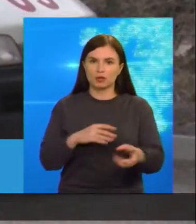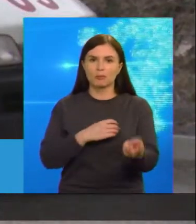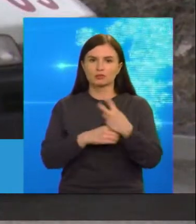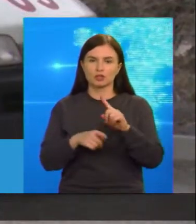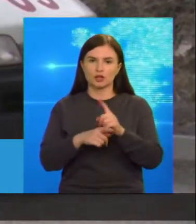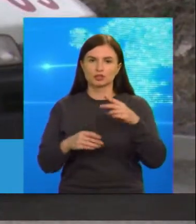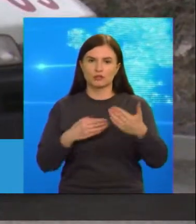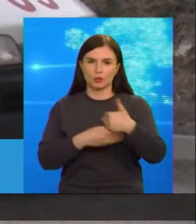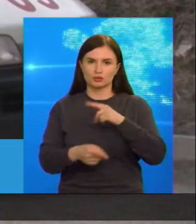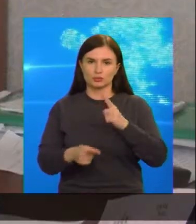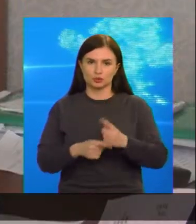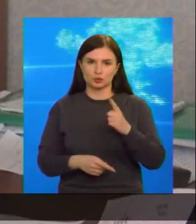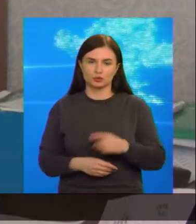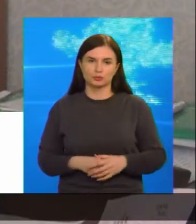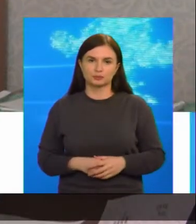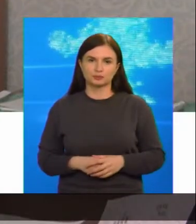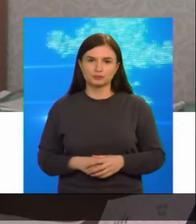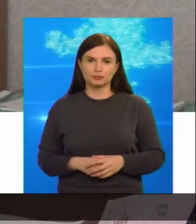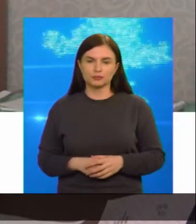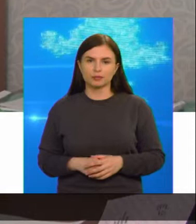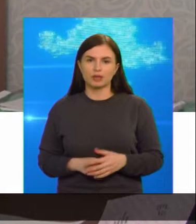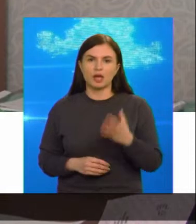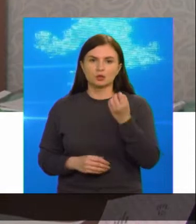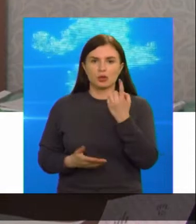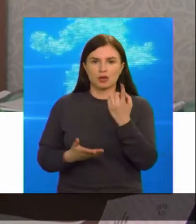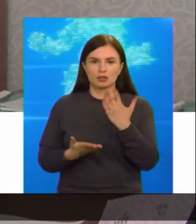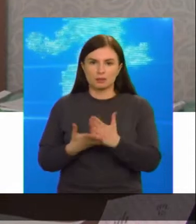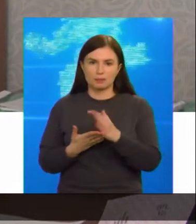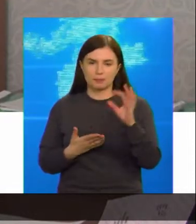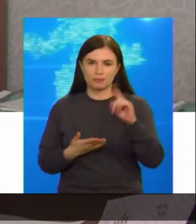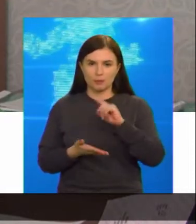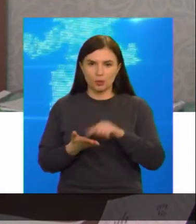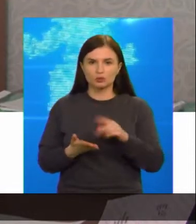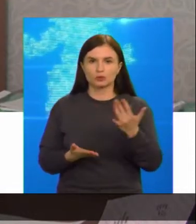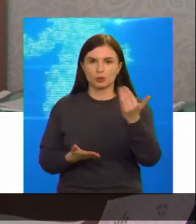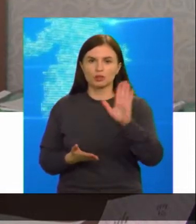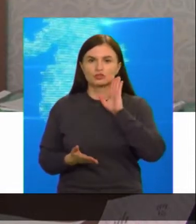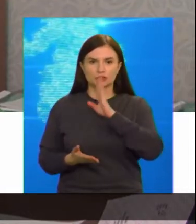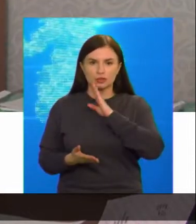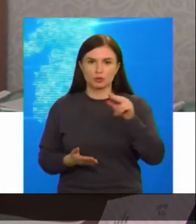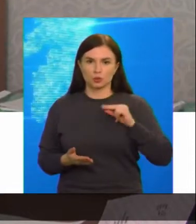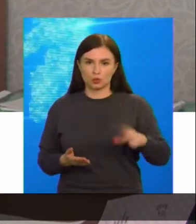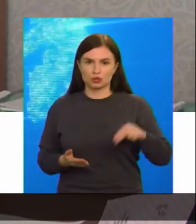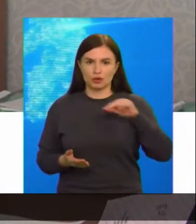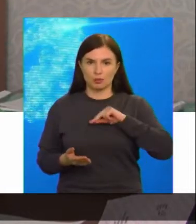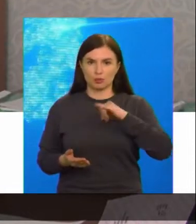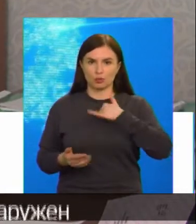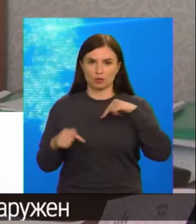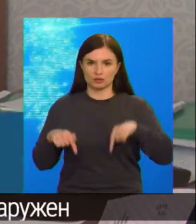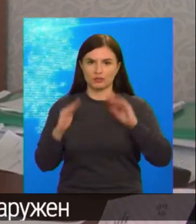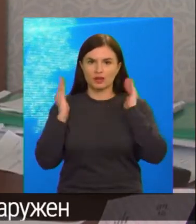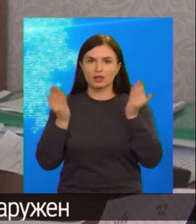также вход запрещен. Плюс еще маленький нюанс у этой женщины. Дочь работает в нашем реанимационном